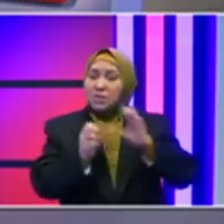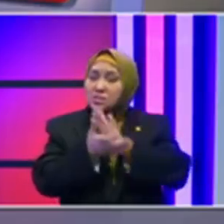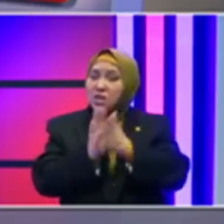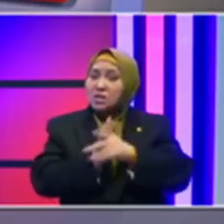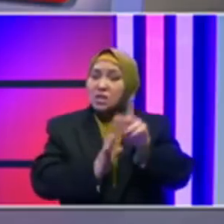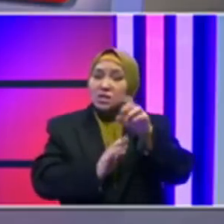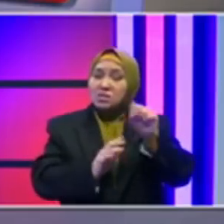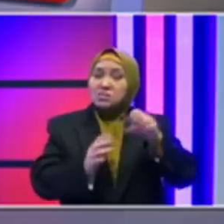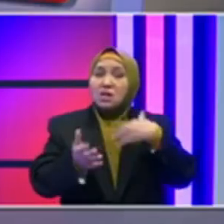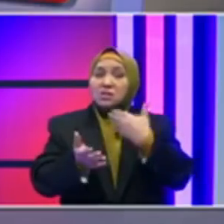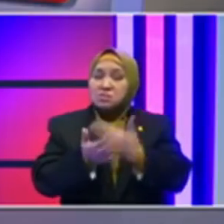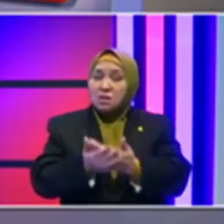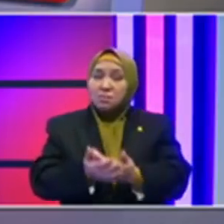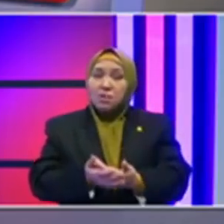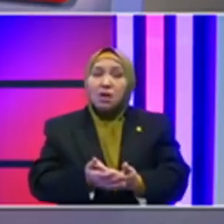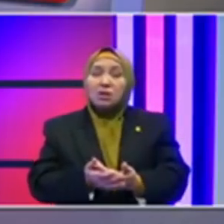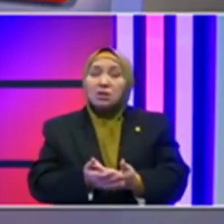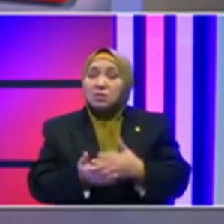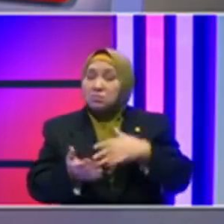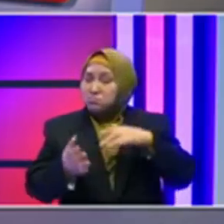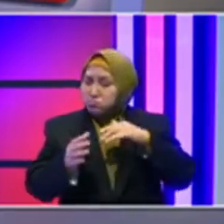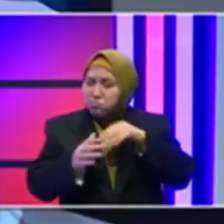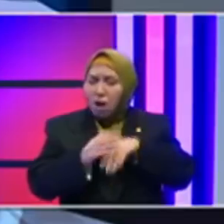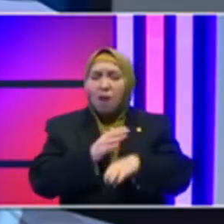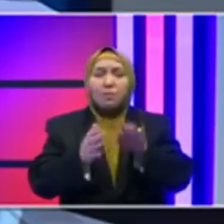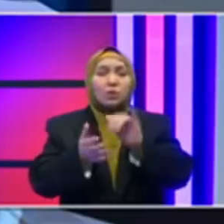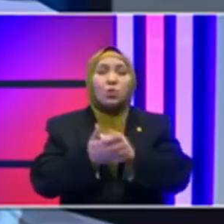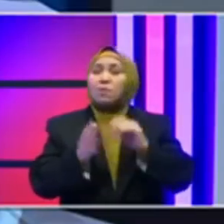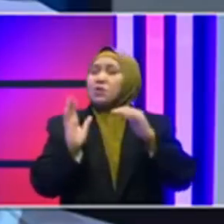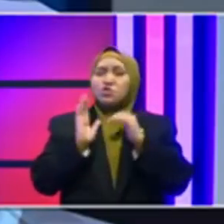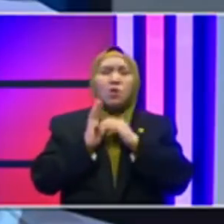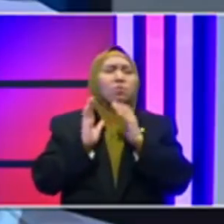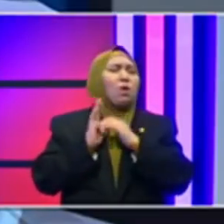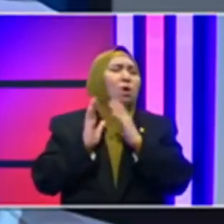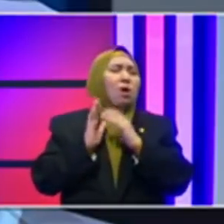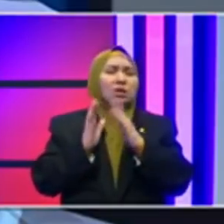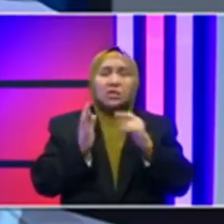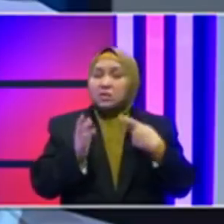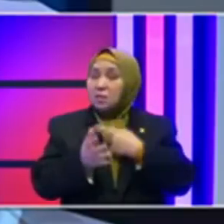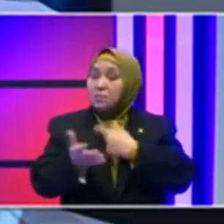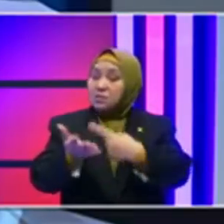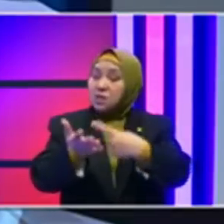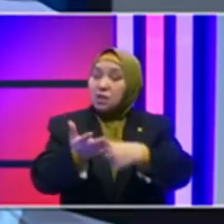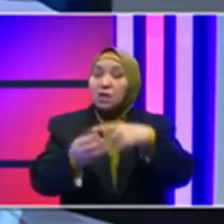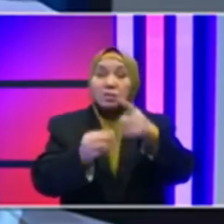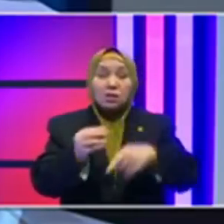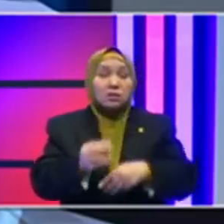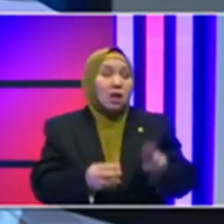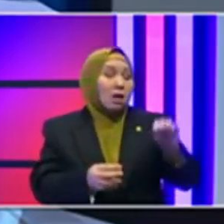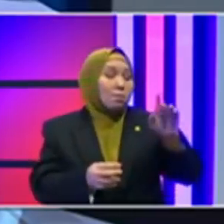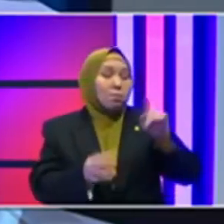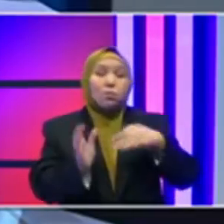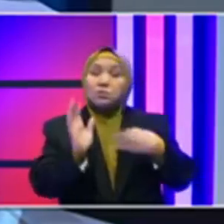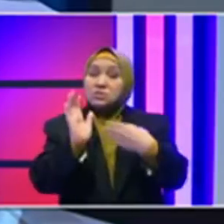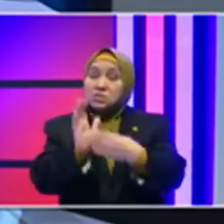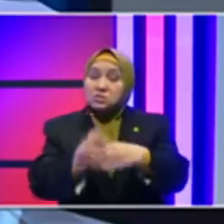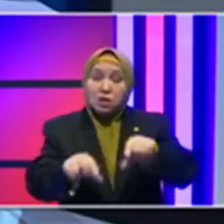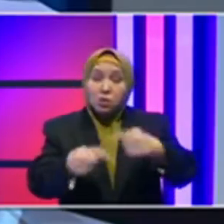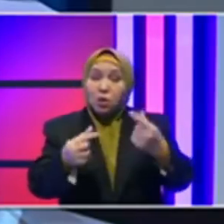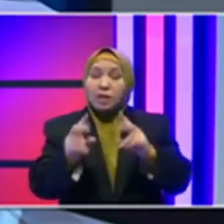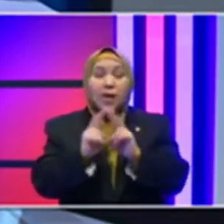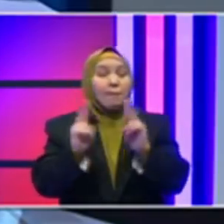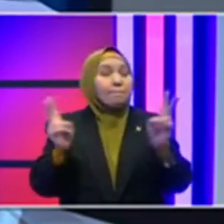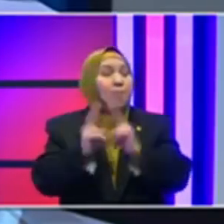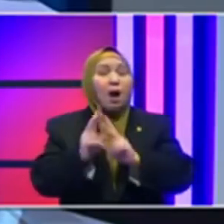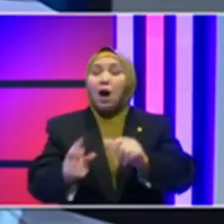wujud itu tadi Masyaallah Oke jadi bilamana kita bicarakan tentang mukjizat Alquran mu yang